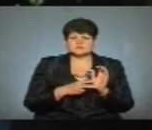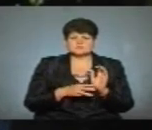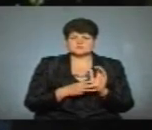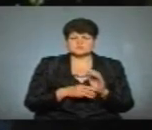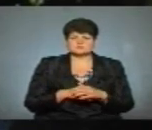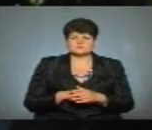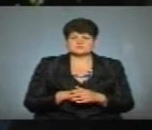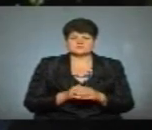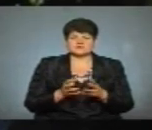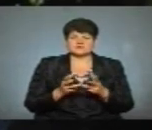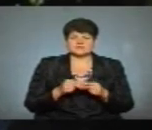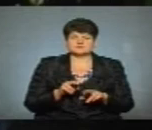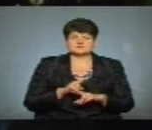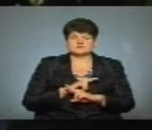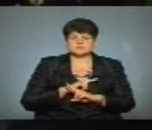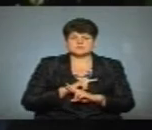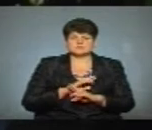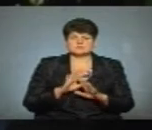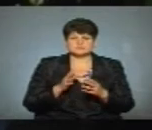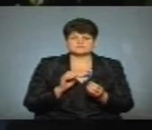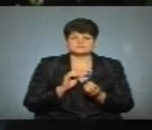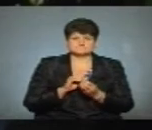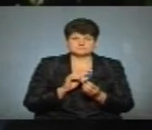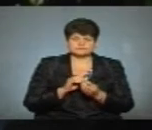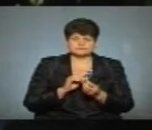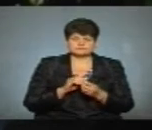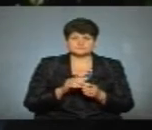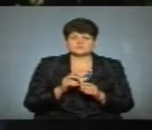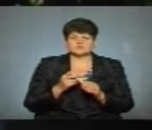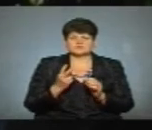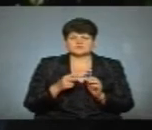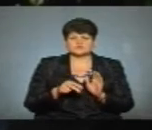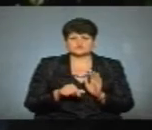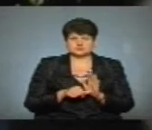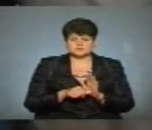288. Кількість летальних випадків не збільшилася, складає